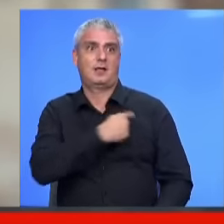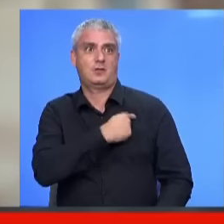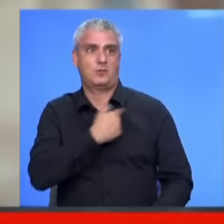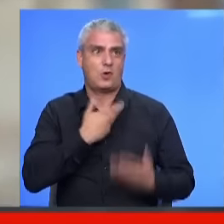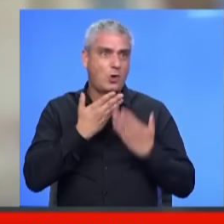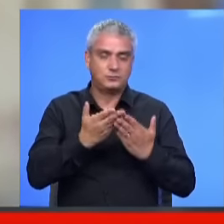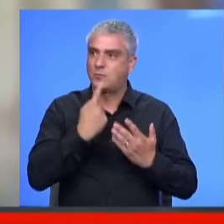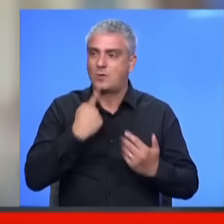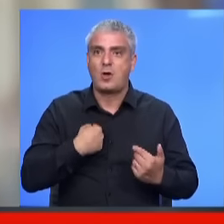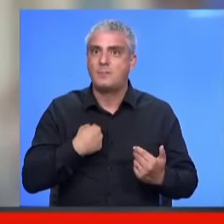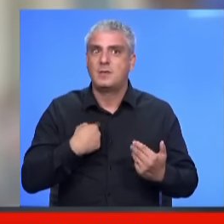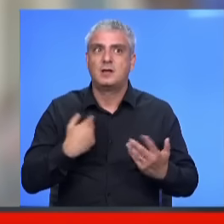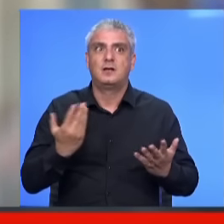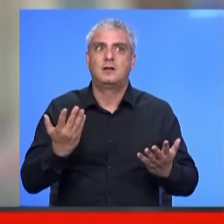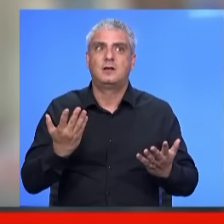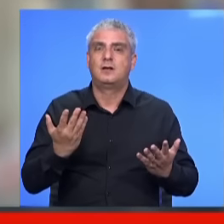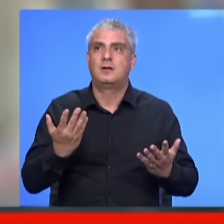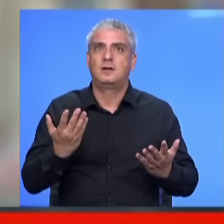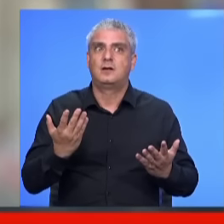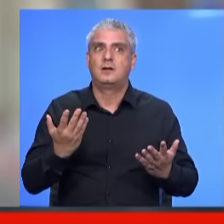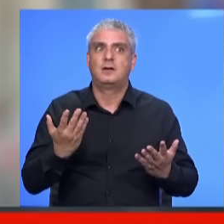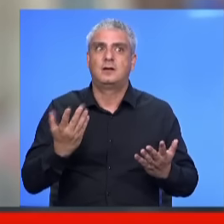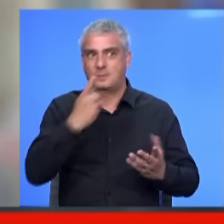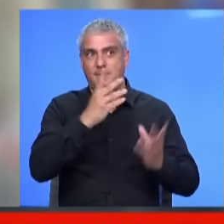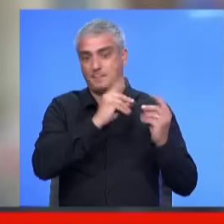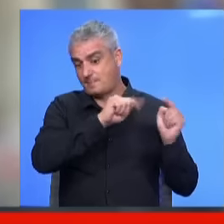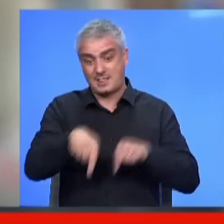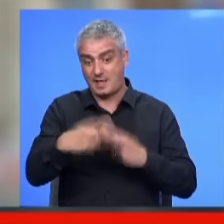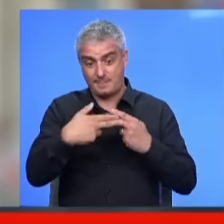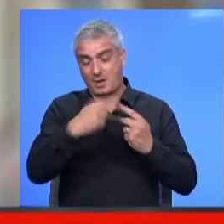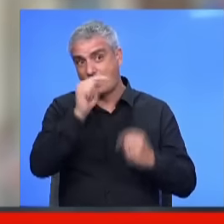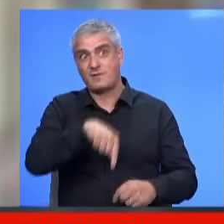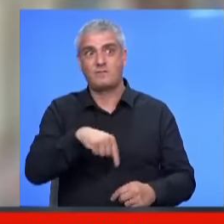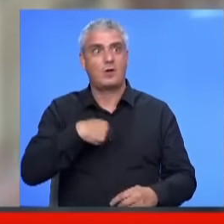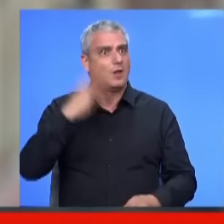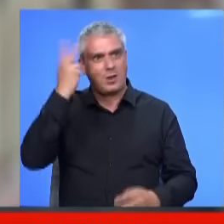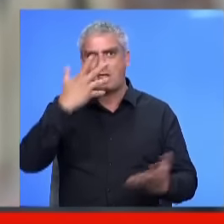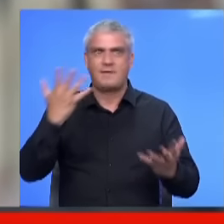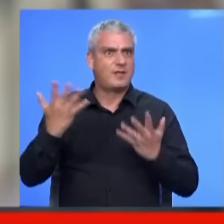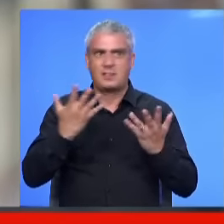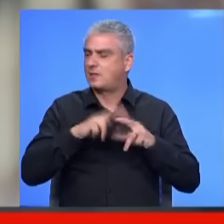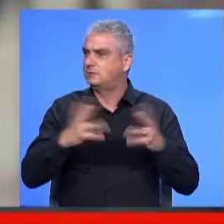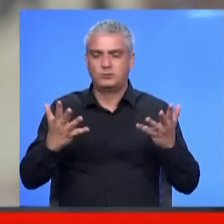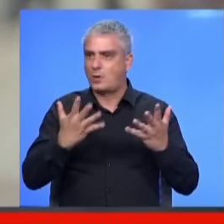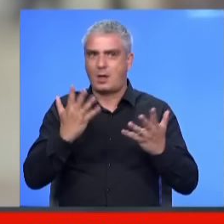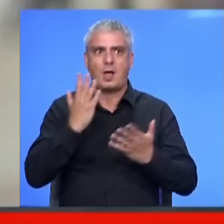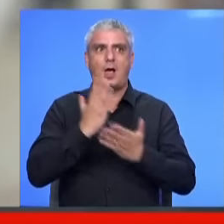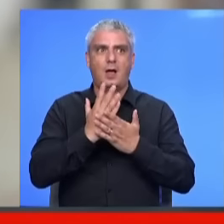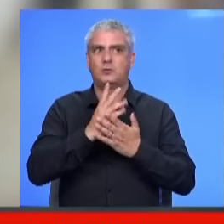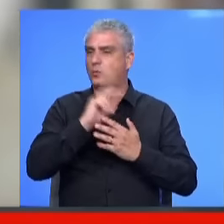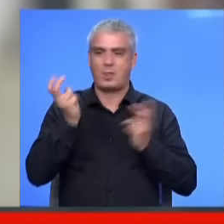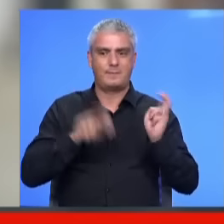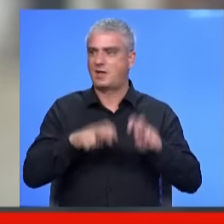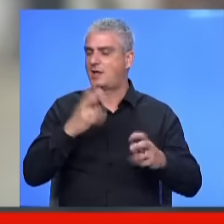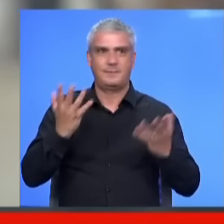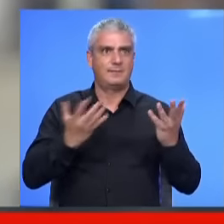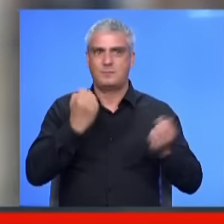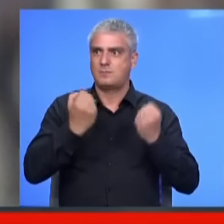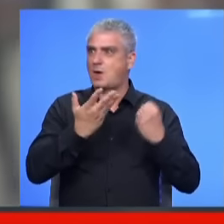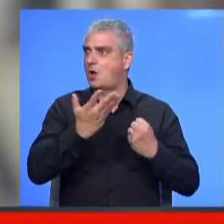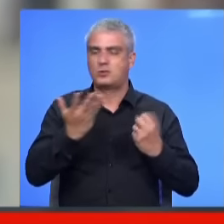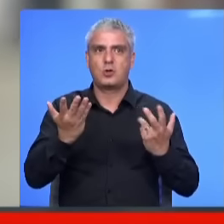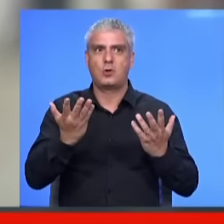וזה, ואז הוא אומר לנו, הם בדרך לפה, הם בדרך לפה. ישר לא הבנתי כאילו בכלל מה הסיטואציה, עד שכולם קמים בכלל מהאוטו